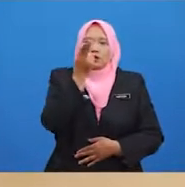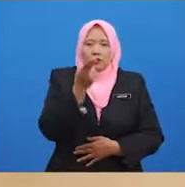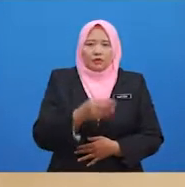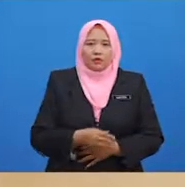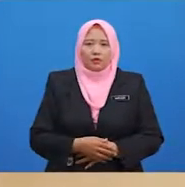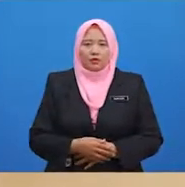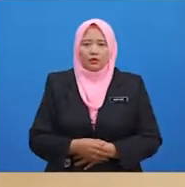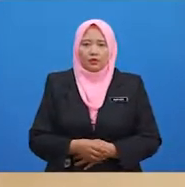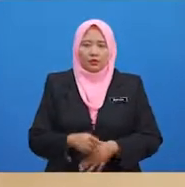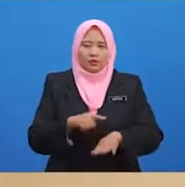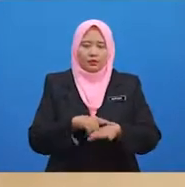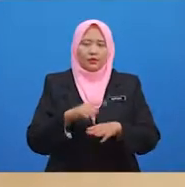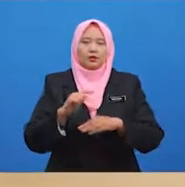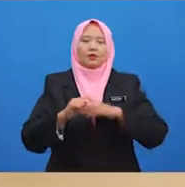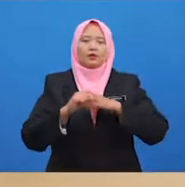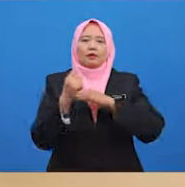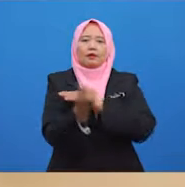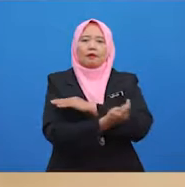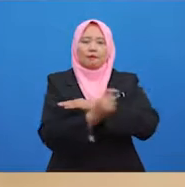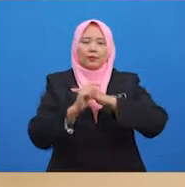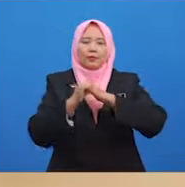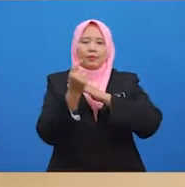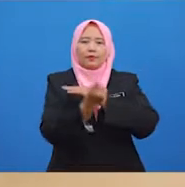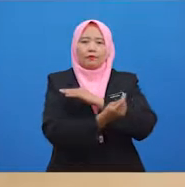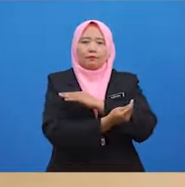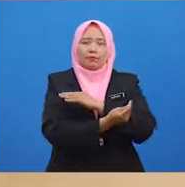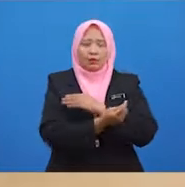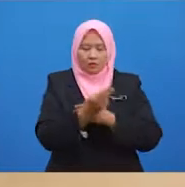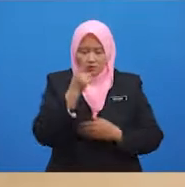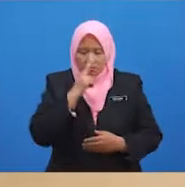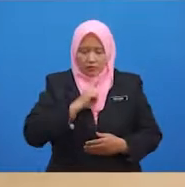di taman-taman keresahan hidup,